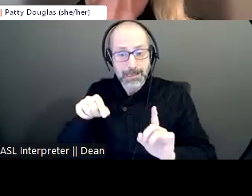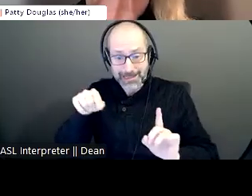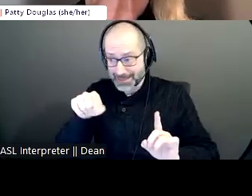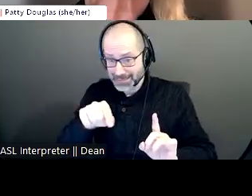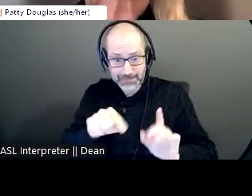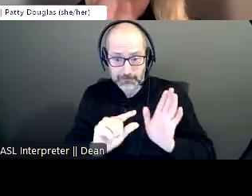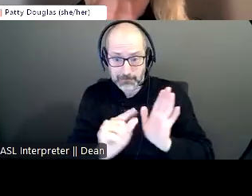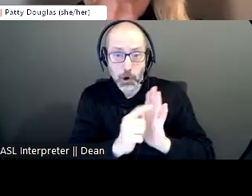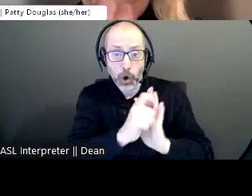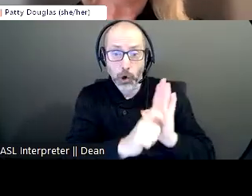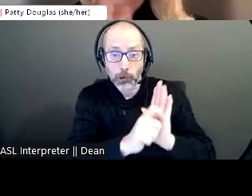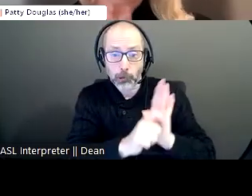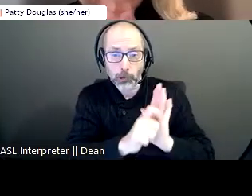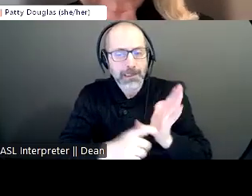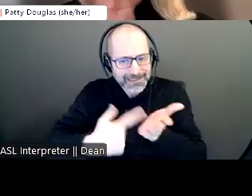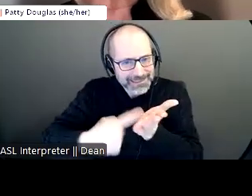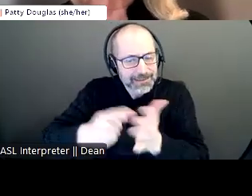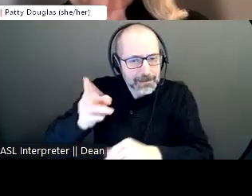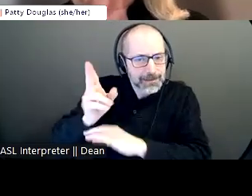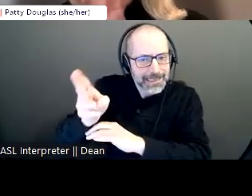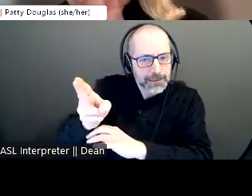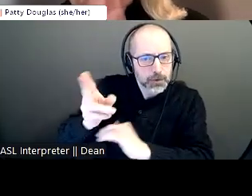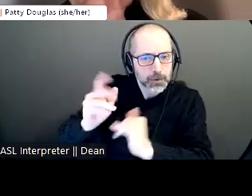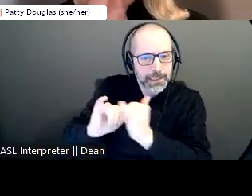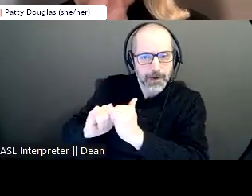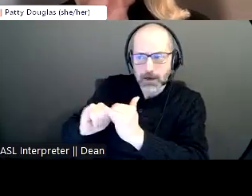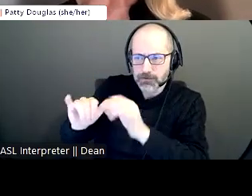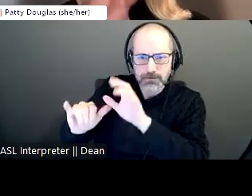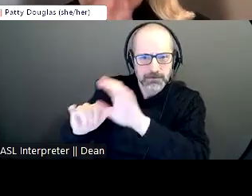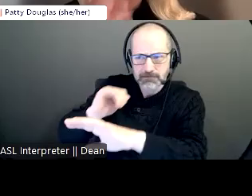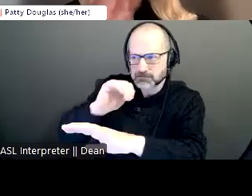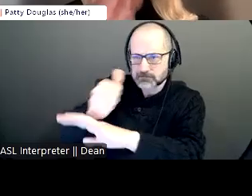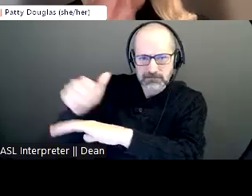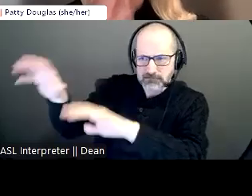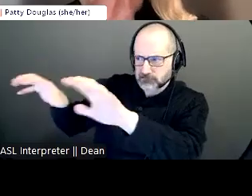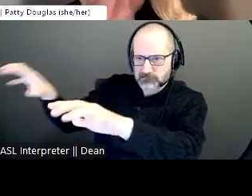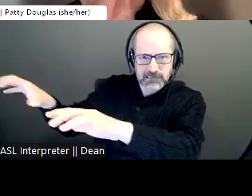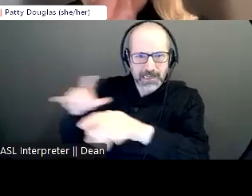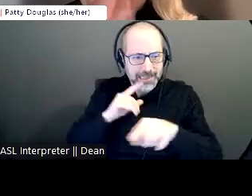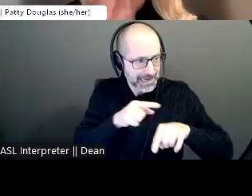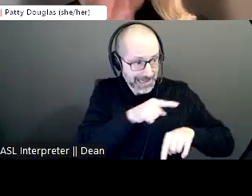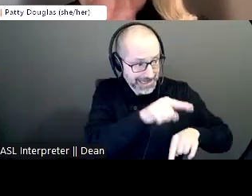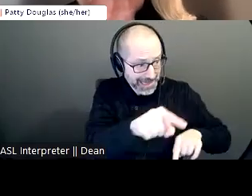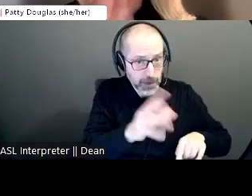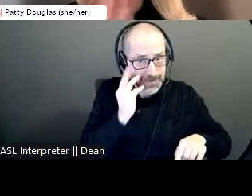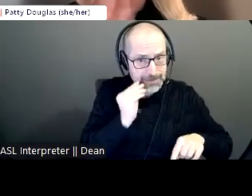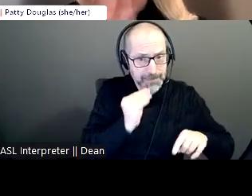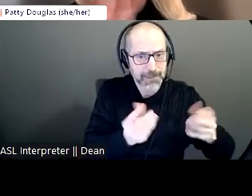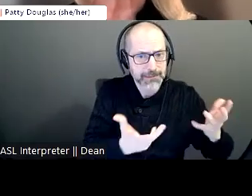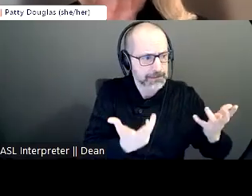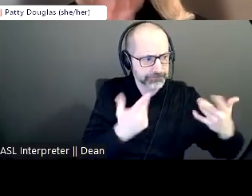non neurodivergentes. Et dans cet article, justement, on parle de cette histoire d'intersectionnalité de façon qui